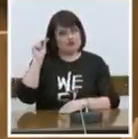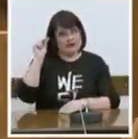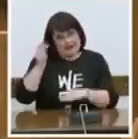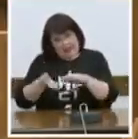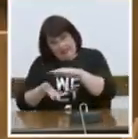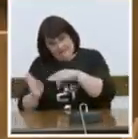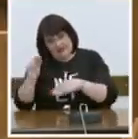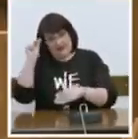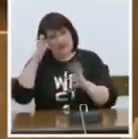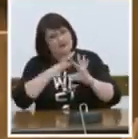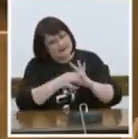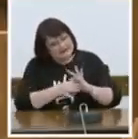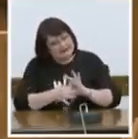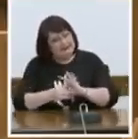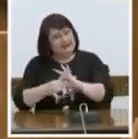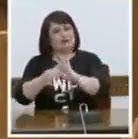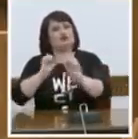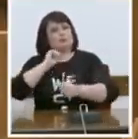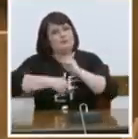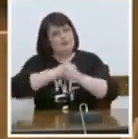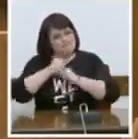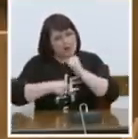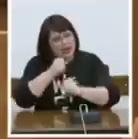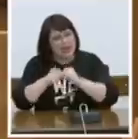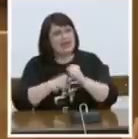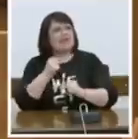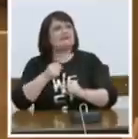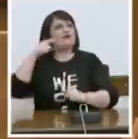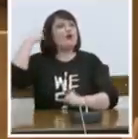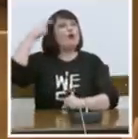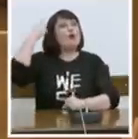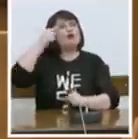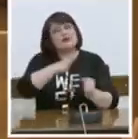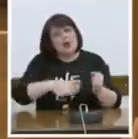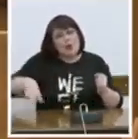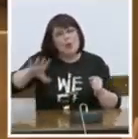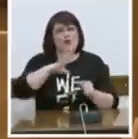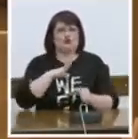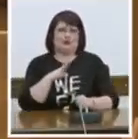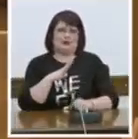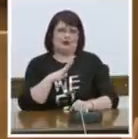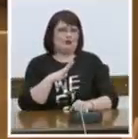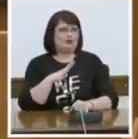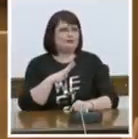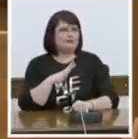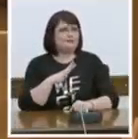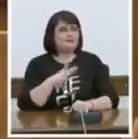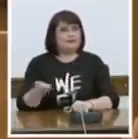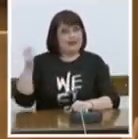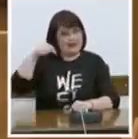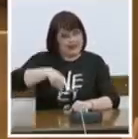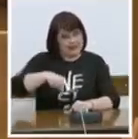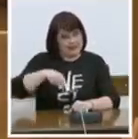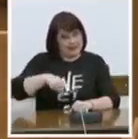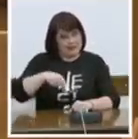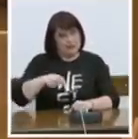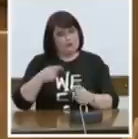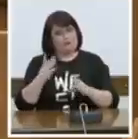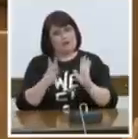θα συνεχίσω να αγωνίζομαι για τα όνειρα όλων των ανθρώπων. Και βρίσκομαι εδώ ενώπιόν